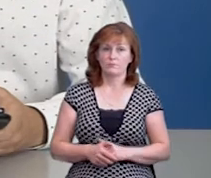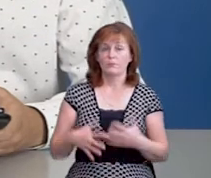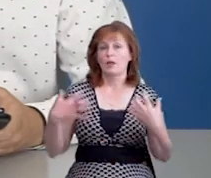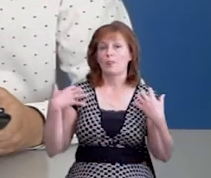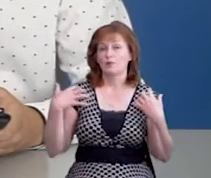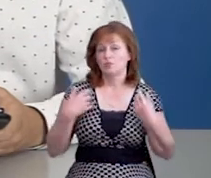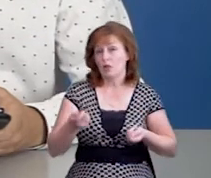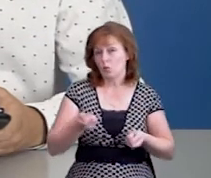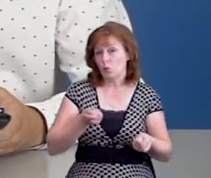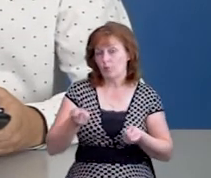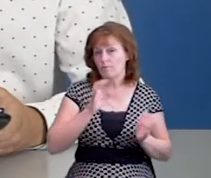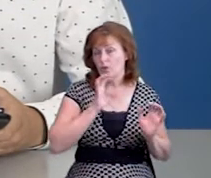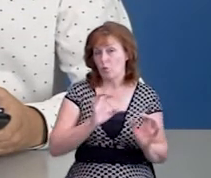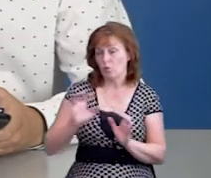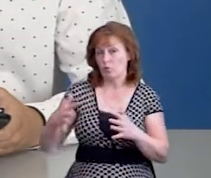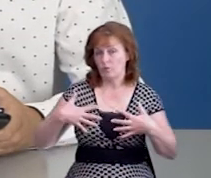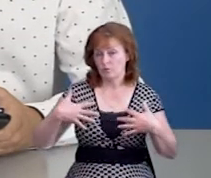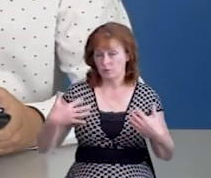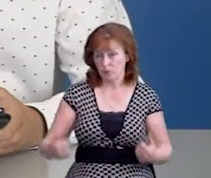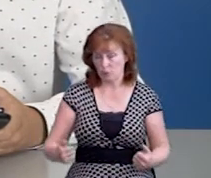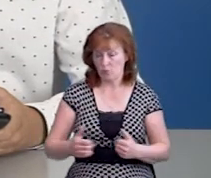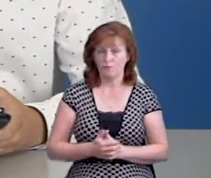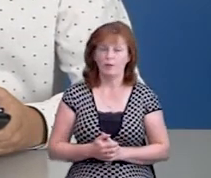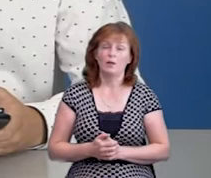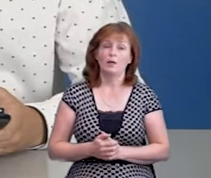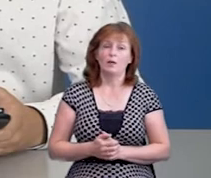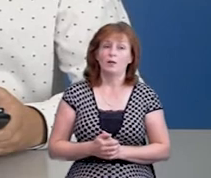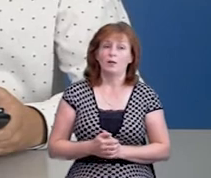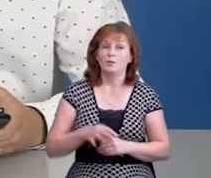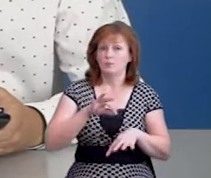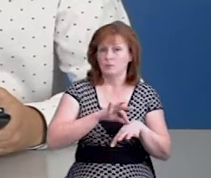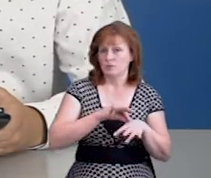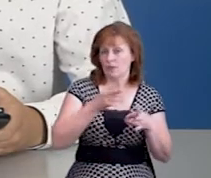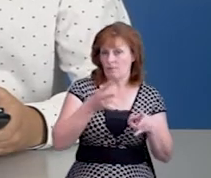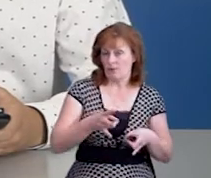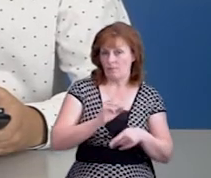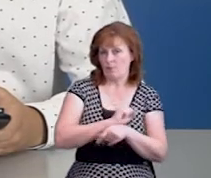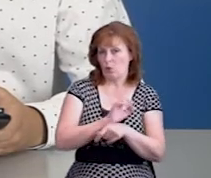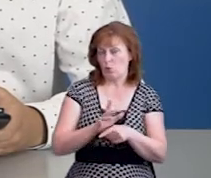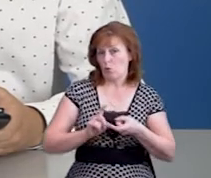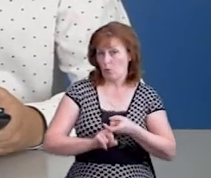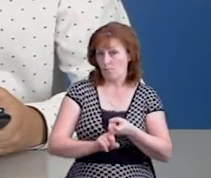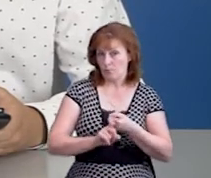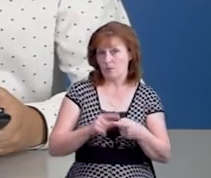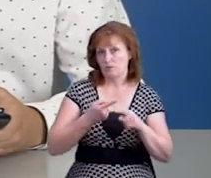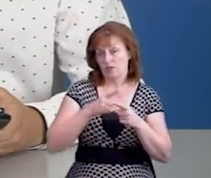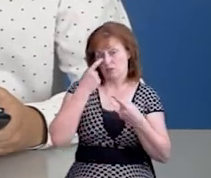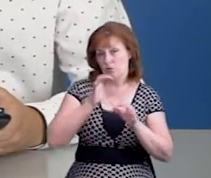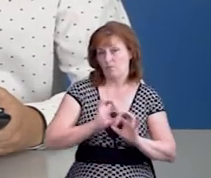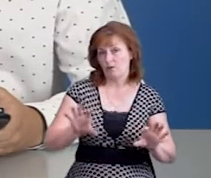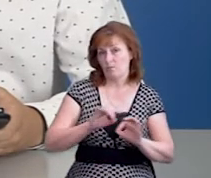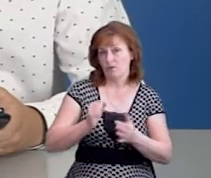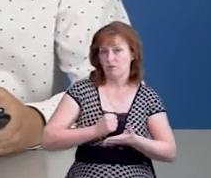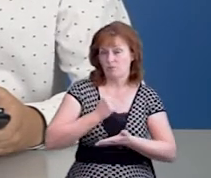Начальник управління охорони здоров'я Чернігівської міської ради Владислав Кухар захворів на коронавірус. Цю інформацію Суспільному